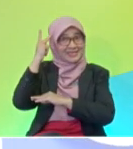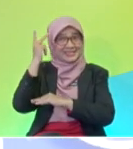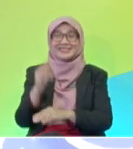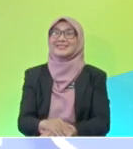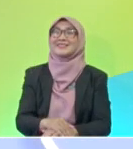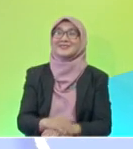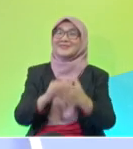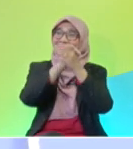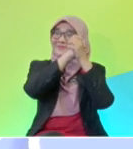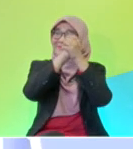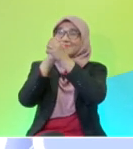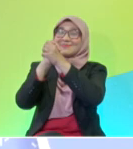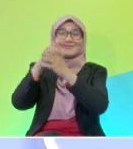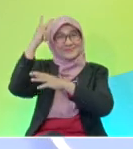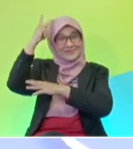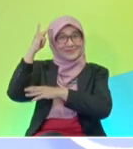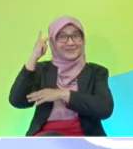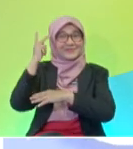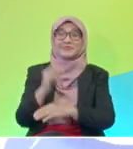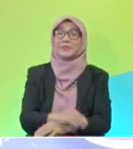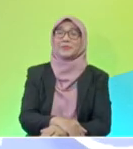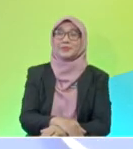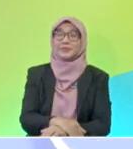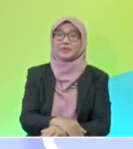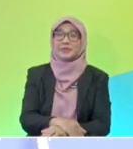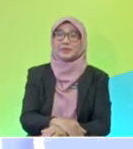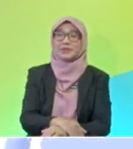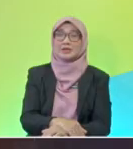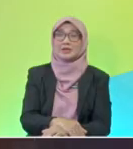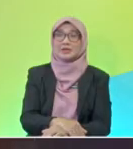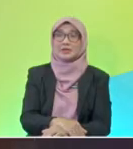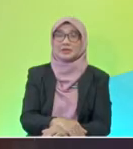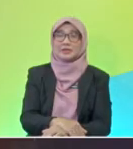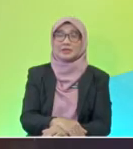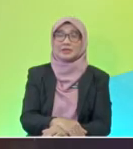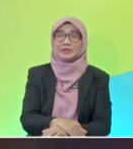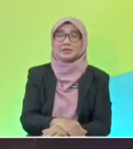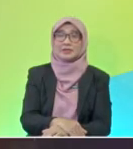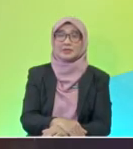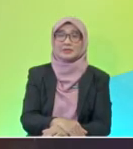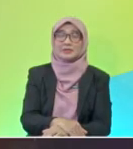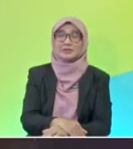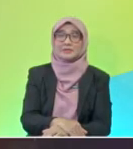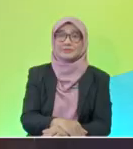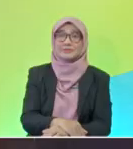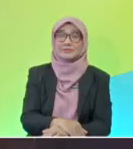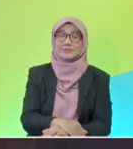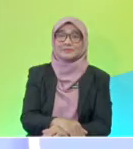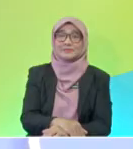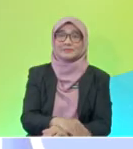tahniah kal Baiklah kita dengar pula respons daripada Siapa yang bersedia siapa angkat